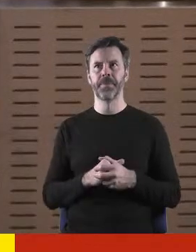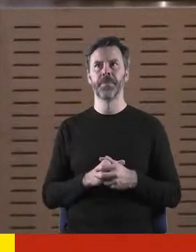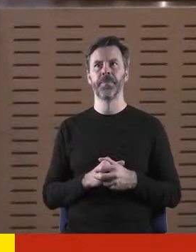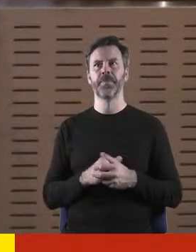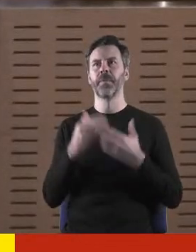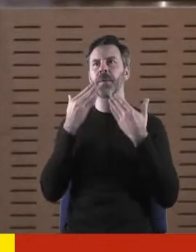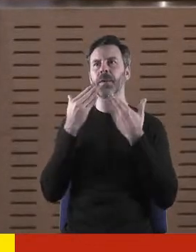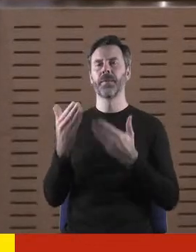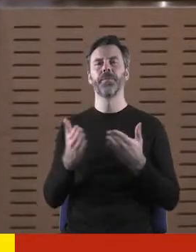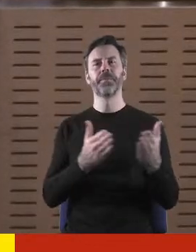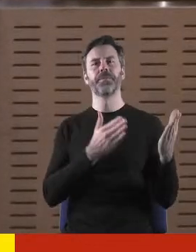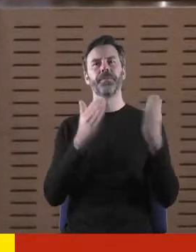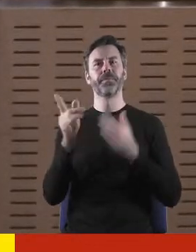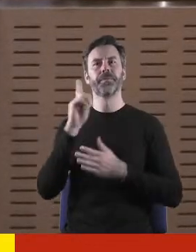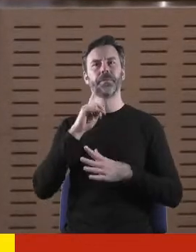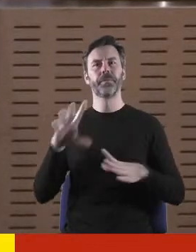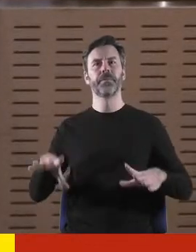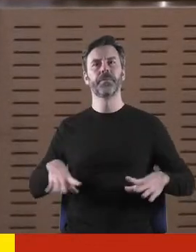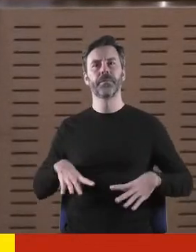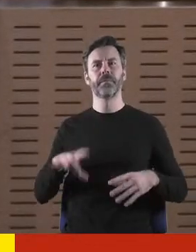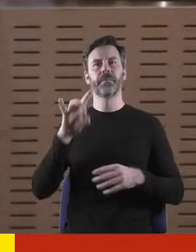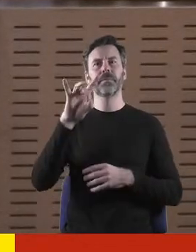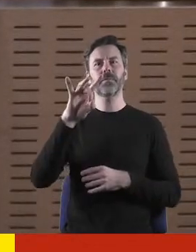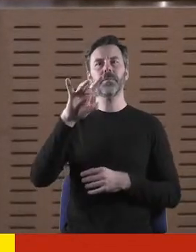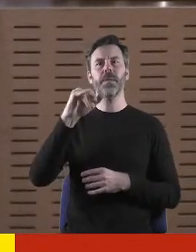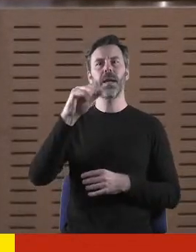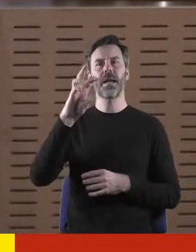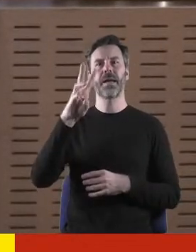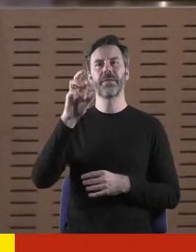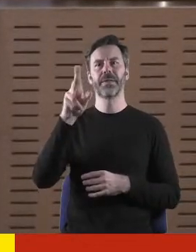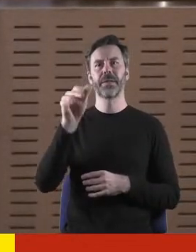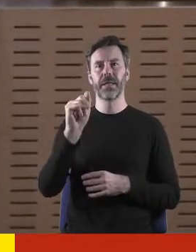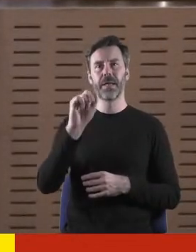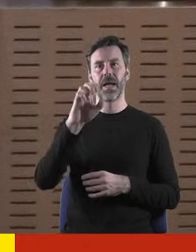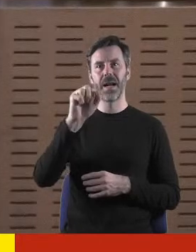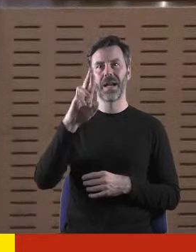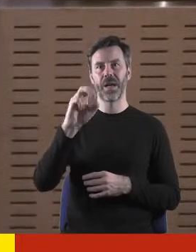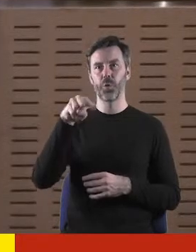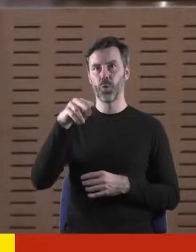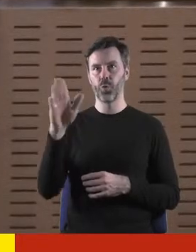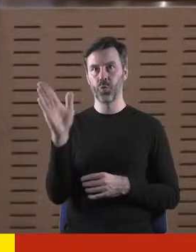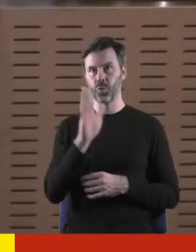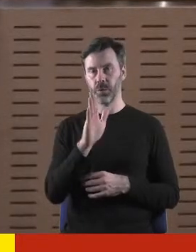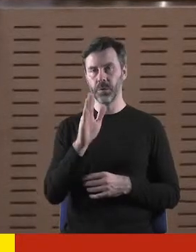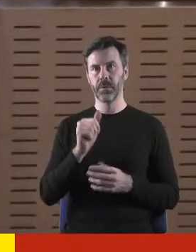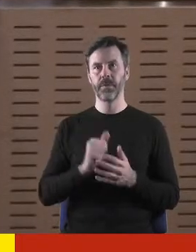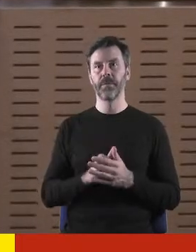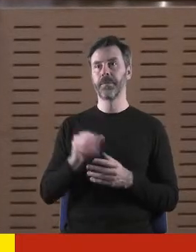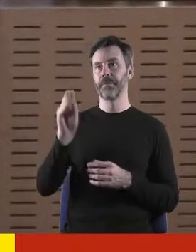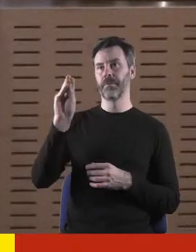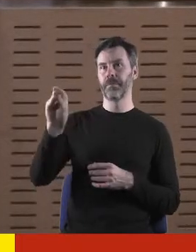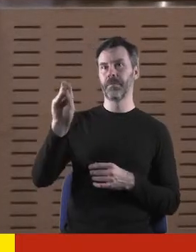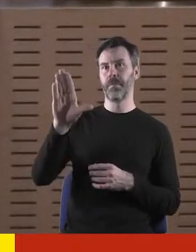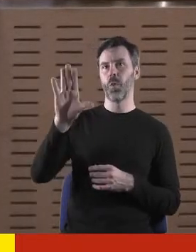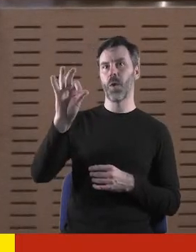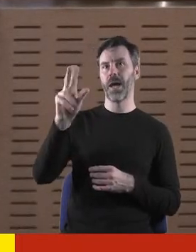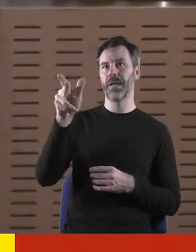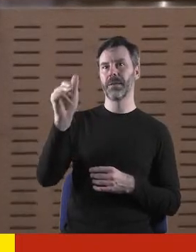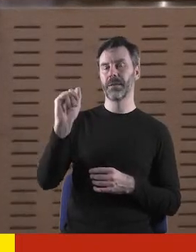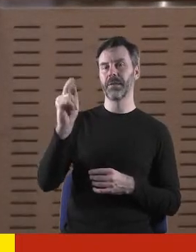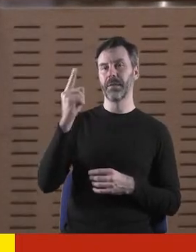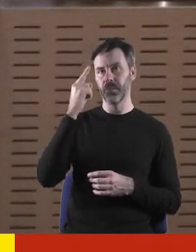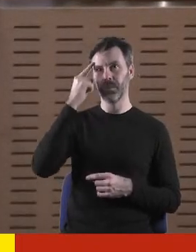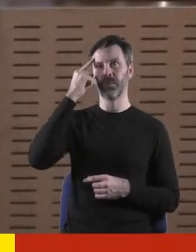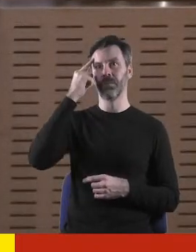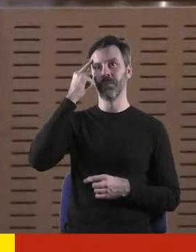Dziękuję bardzo. Do głosu zgłosił się pan radny Arkadiusz Gajewski. Panie radny, zanim udzielę panu głosu, pragnę przypomnieć panu radnemu Marcinowi Bugajskiemu, że